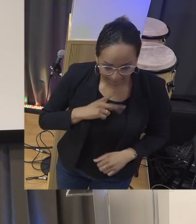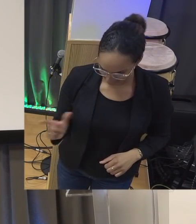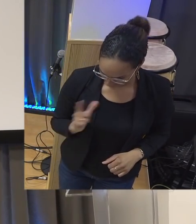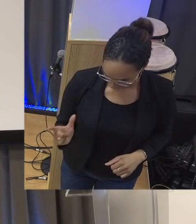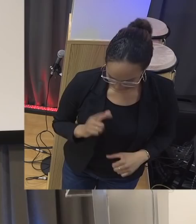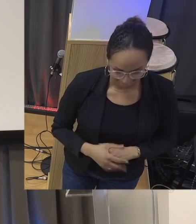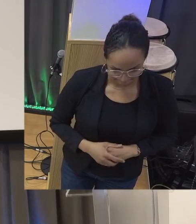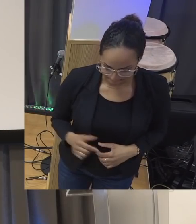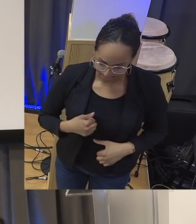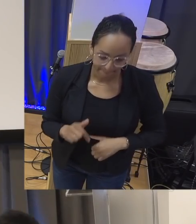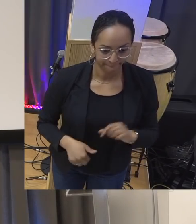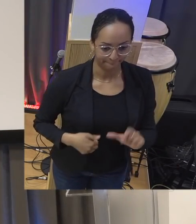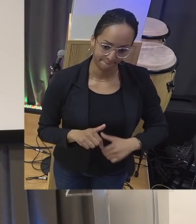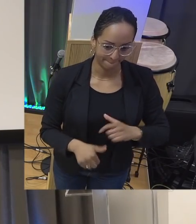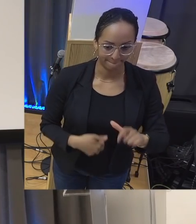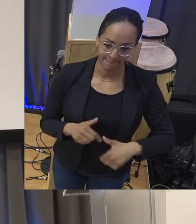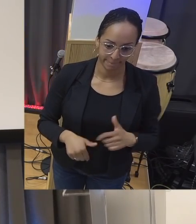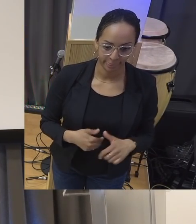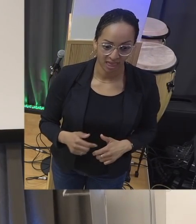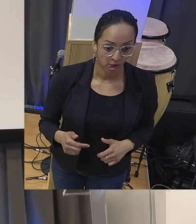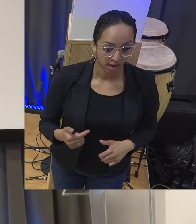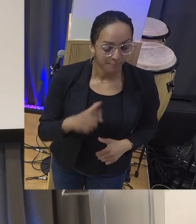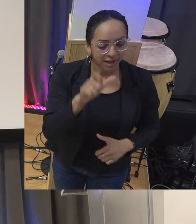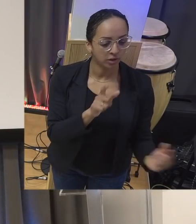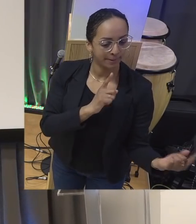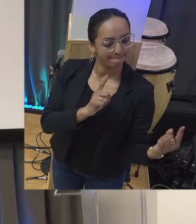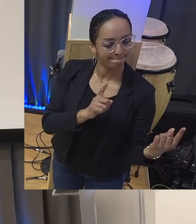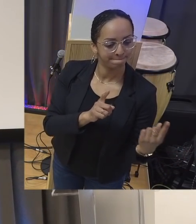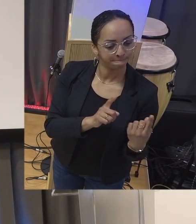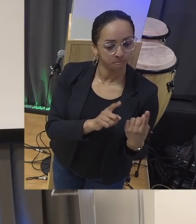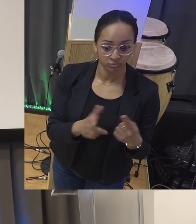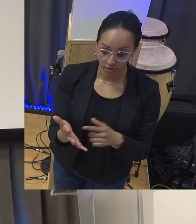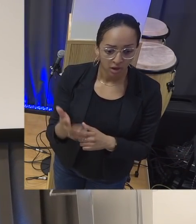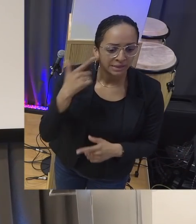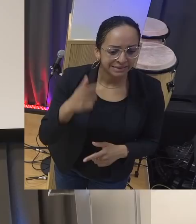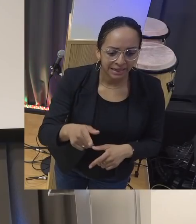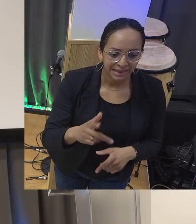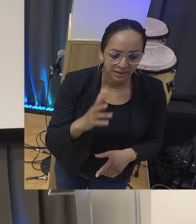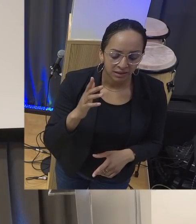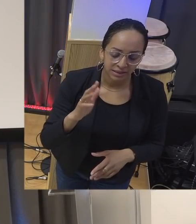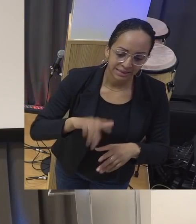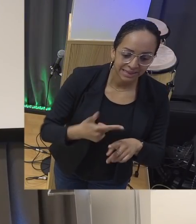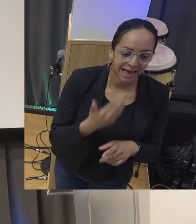je rencontre un Français et que je ne dis pas bonjour, mon père, vous savez, il a la main de Shrek. C'est un maçon.